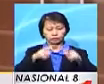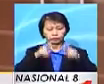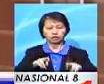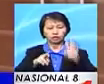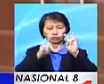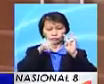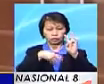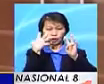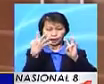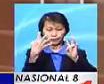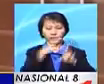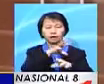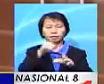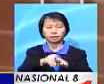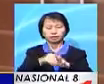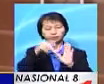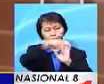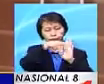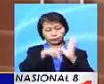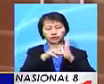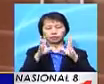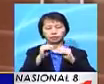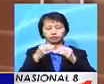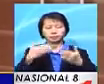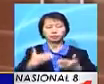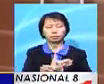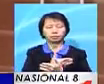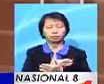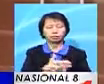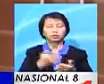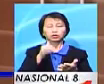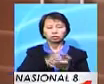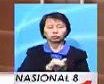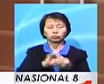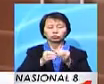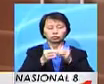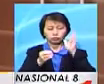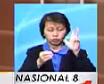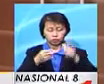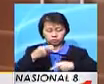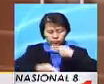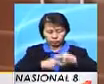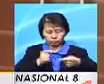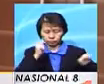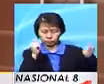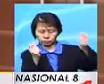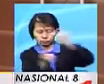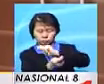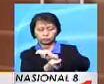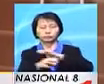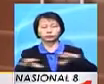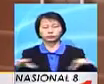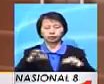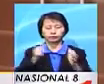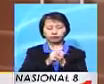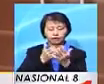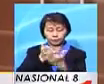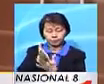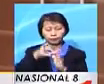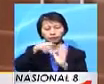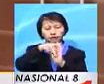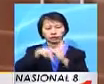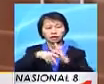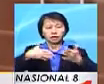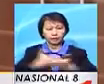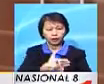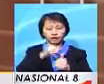lalu yang membabitkan beberapa peraturan mesyuarat baru diwujudkan. Ia perkara ketiga dalam proses transformasi yang dilaksanakan, dan melalui peraturan baru